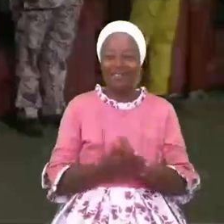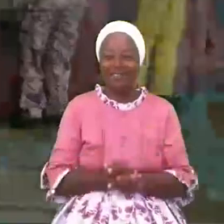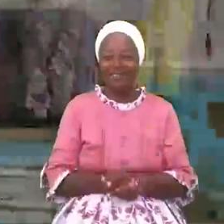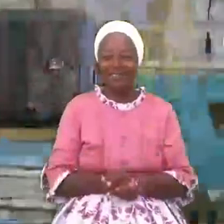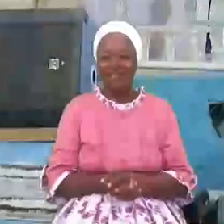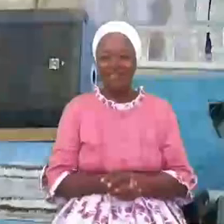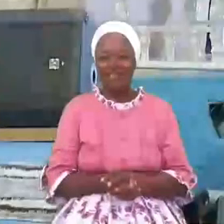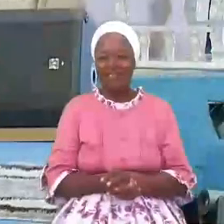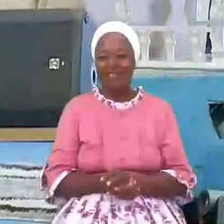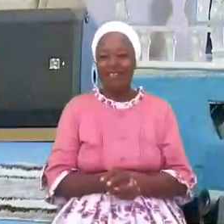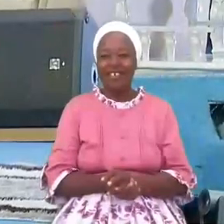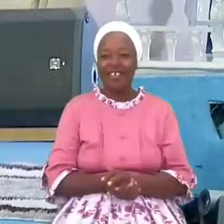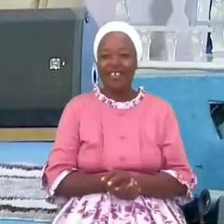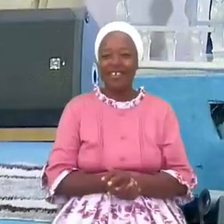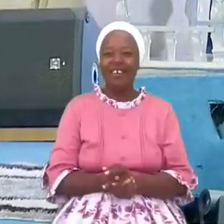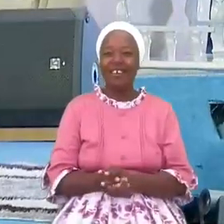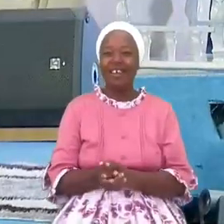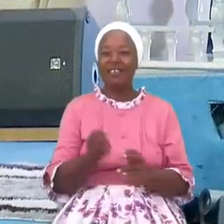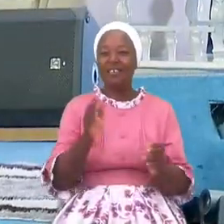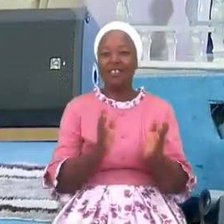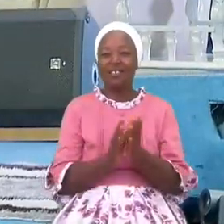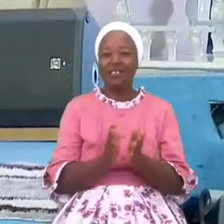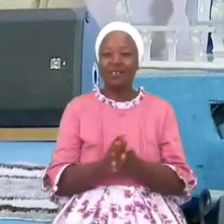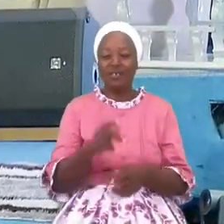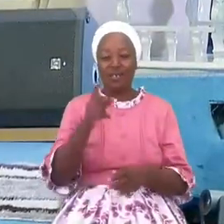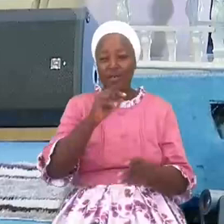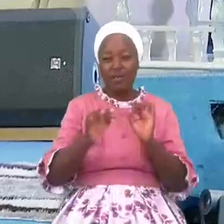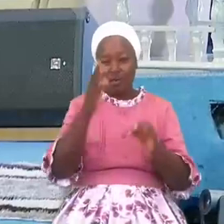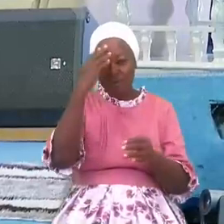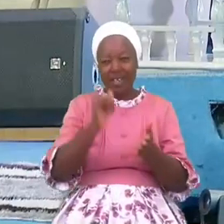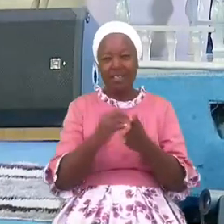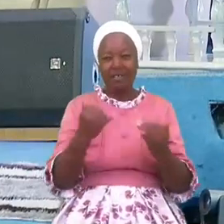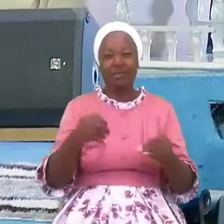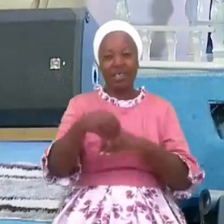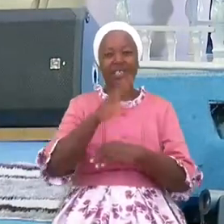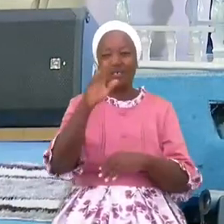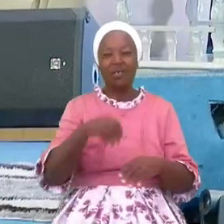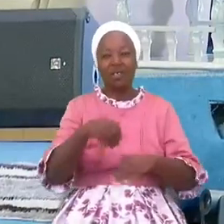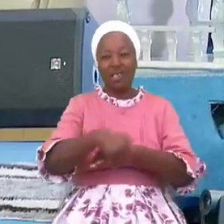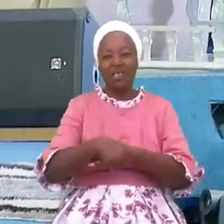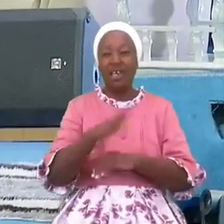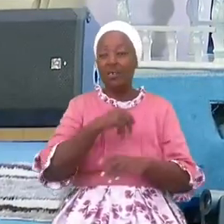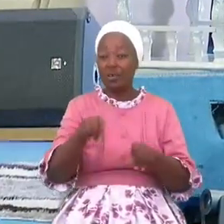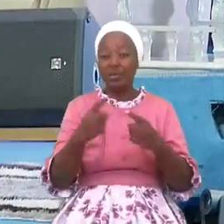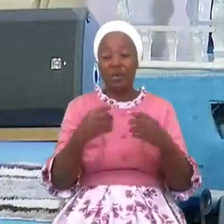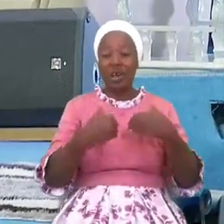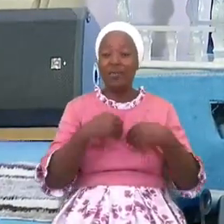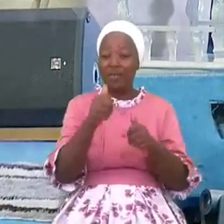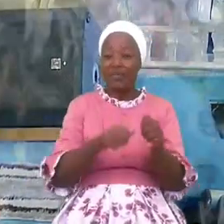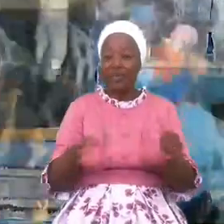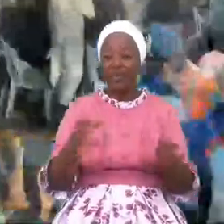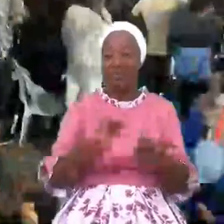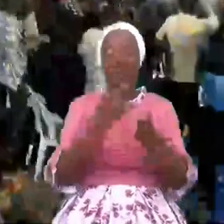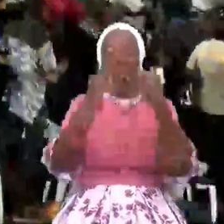Si tu sais que ce soir, c'est ta soirée et que tu vas avoir tout ce que le ciel